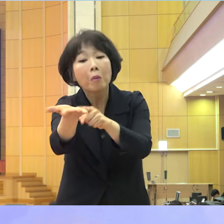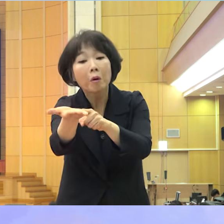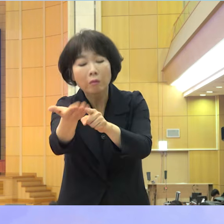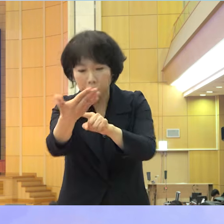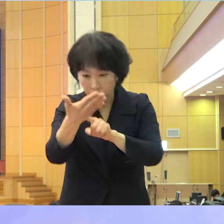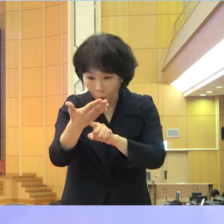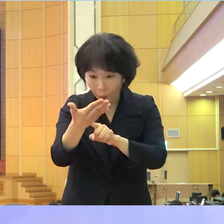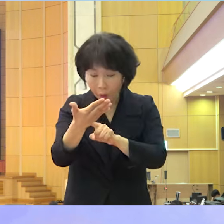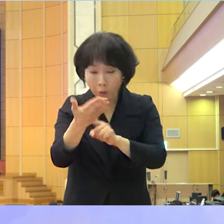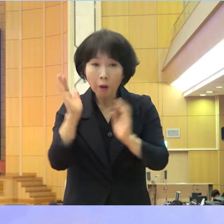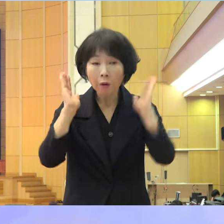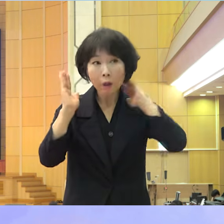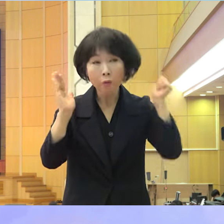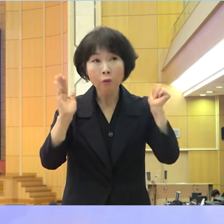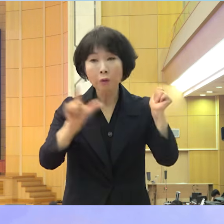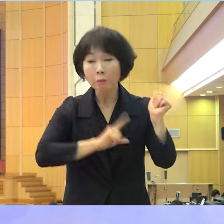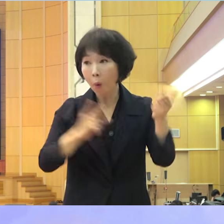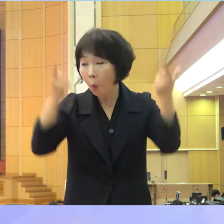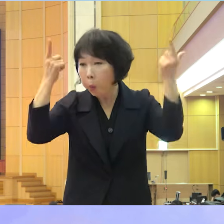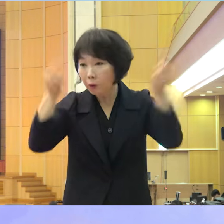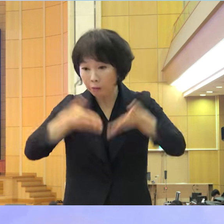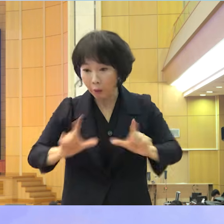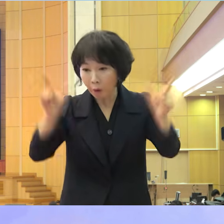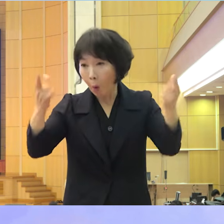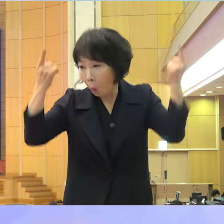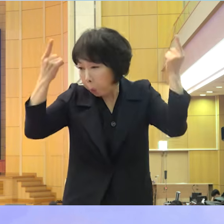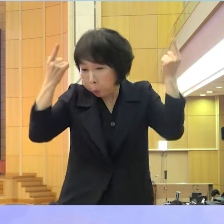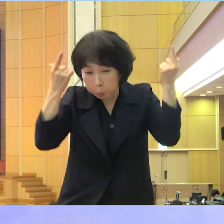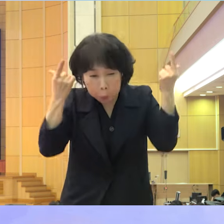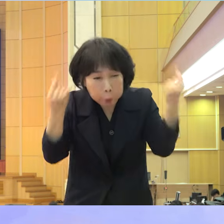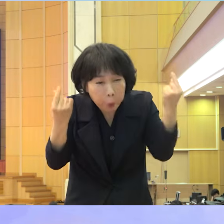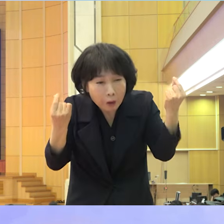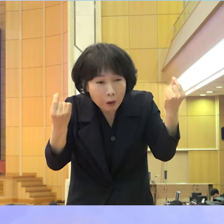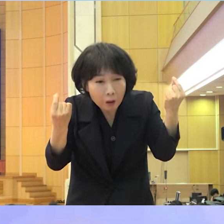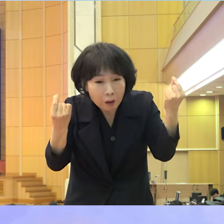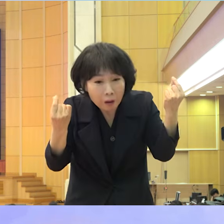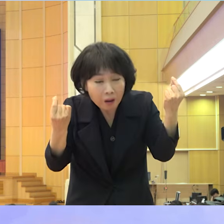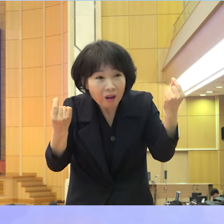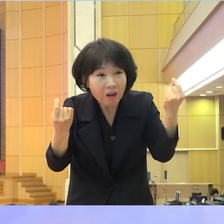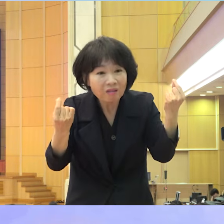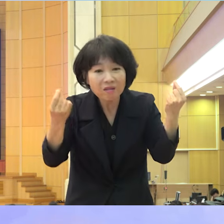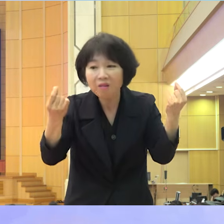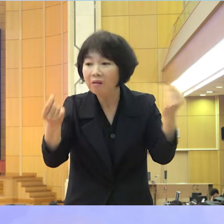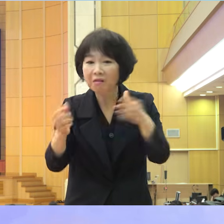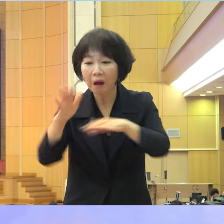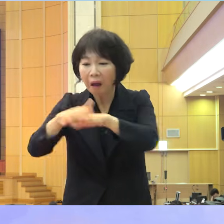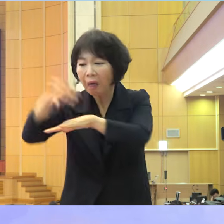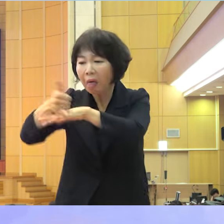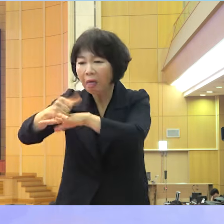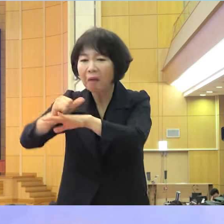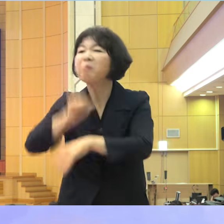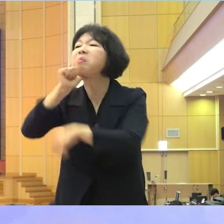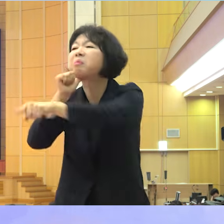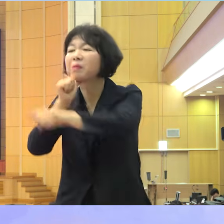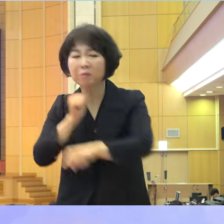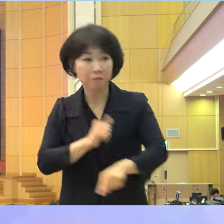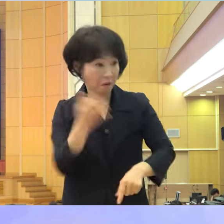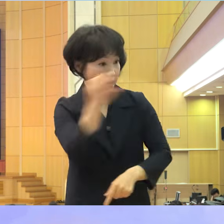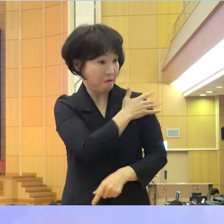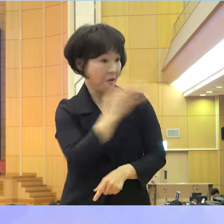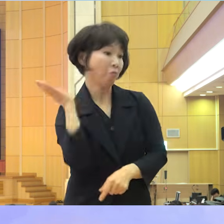왜 똑같은데 왜 하나는 대통령이고 하나는 농사꾼이냐, 안 맞지